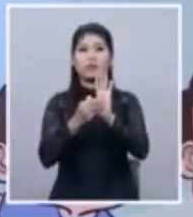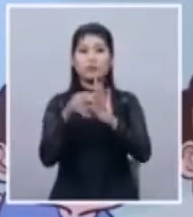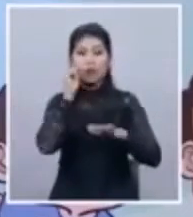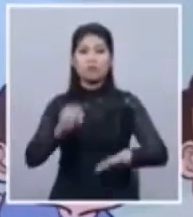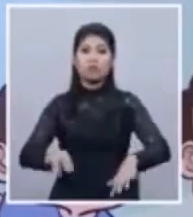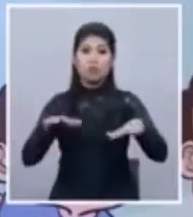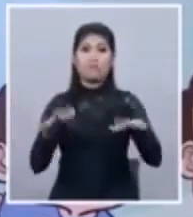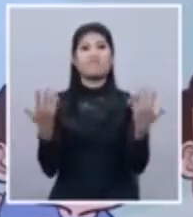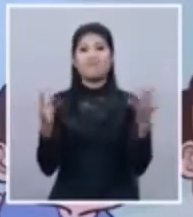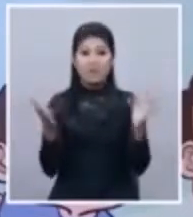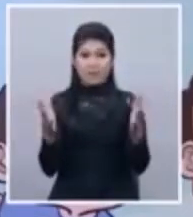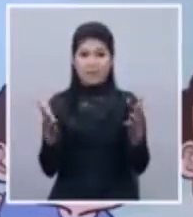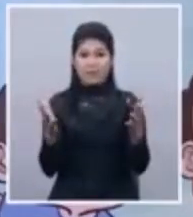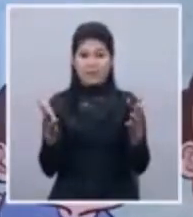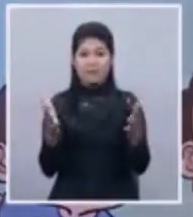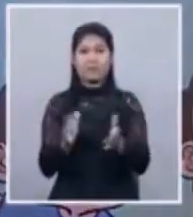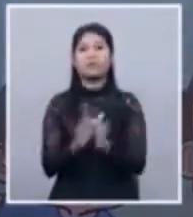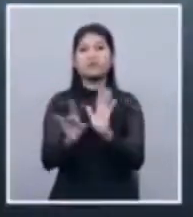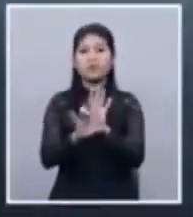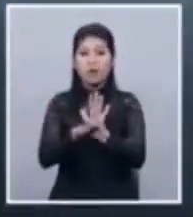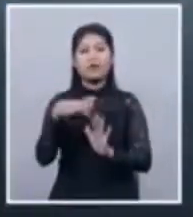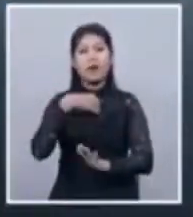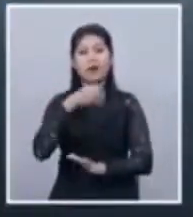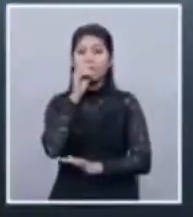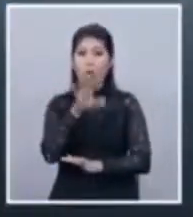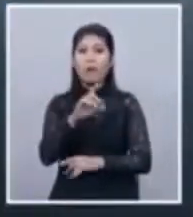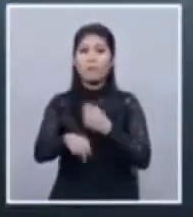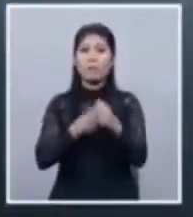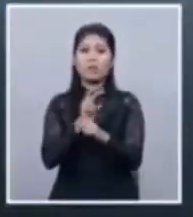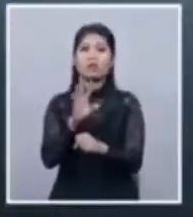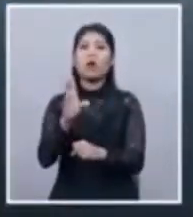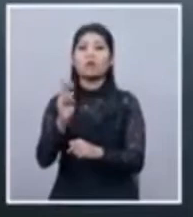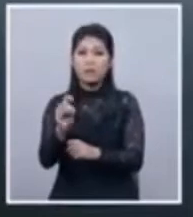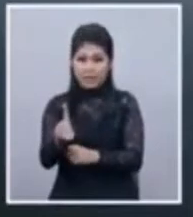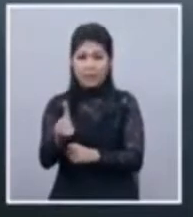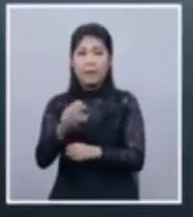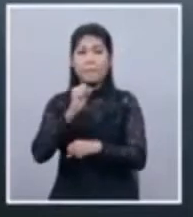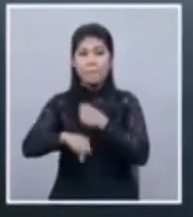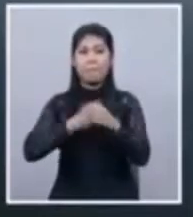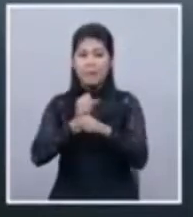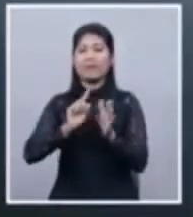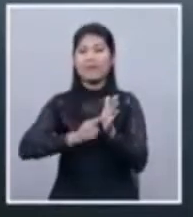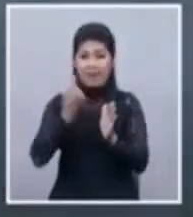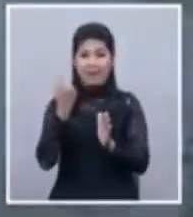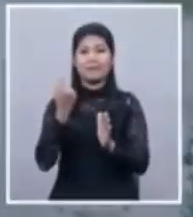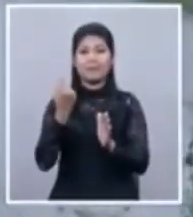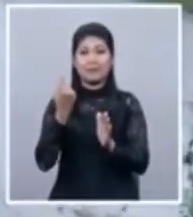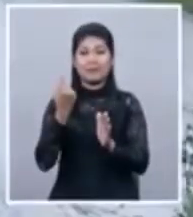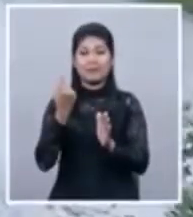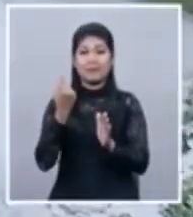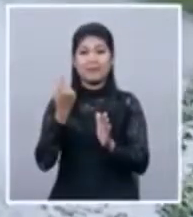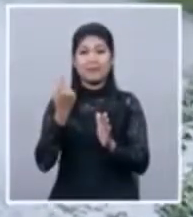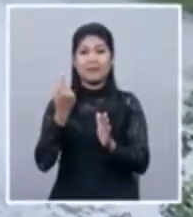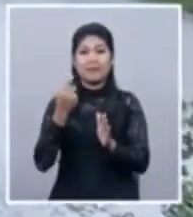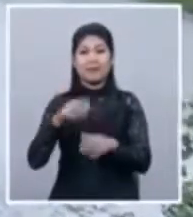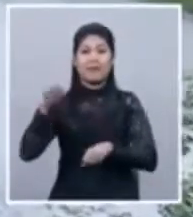ลกระทบเลยอันนี้เป็นอีกอันนึงและสุดท้ายเลยอยากเรียนว่าปี61เนี่ยเป็นปีแรกตั้งแต่ปี58เลยนะครับไม่มี